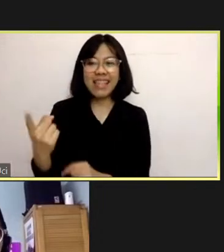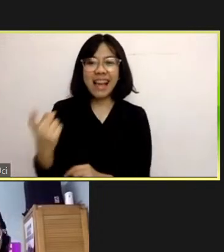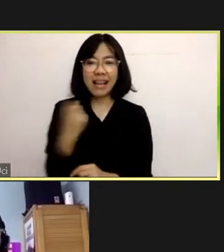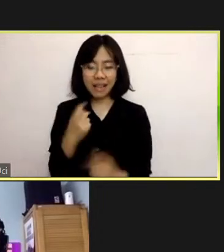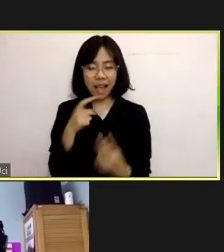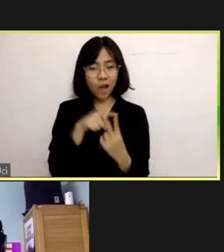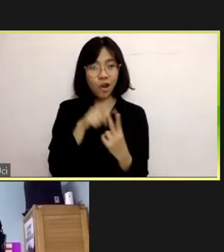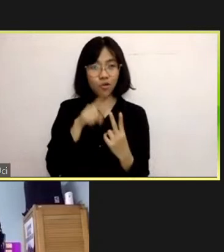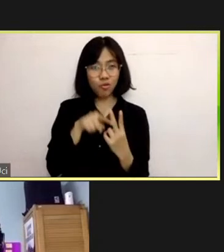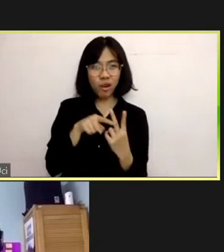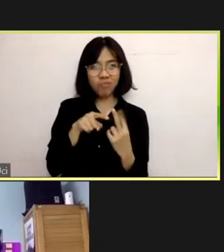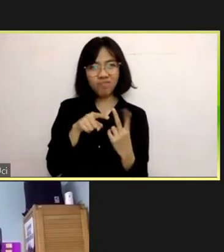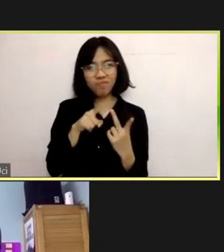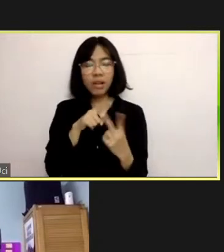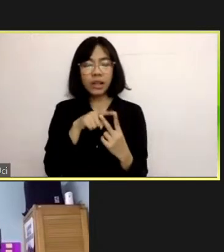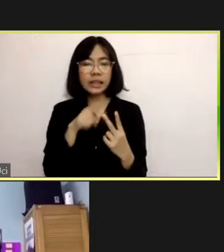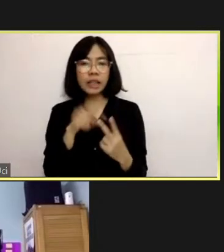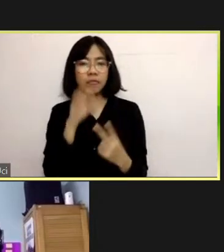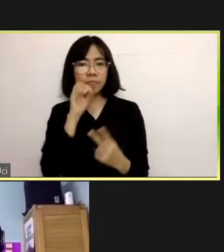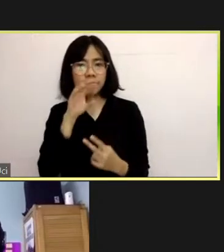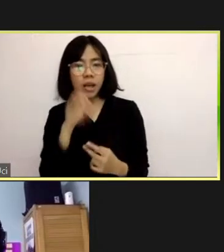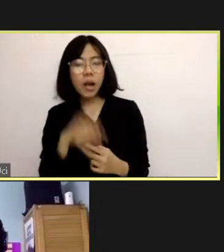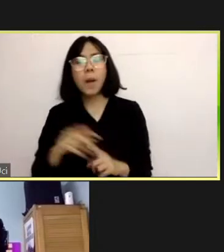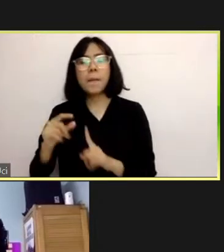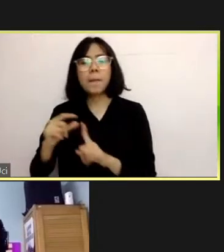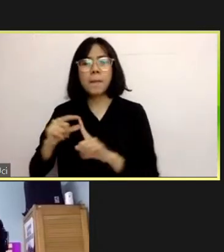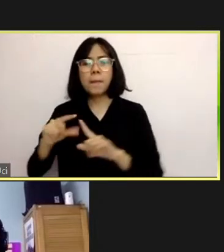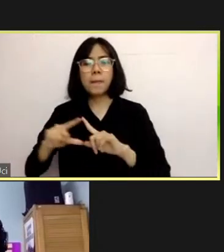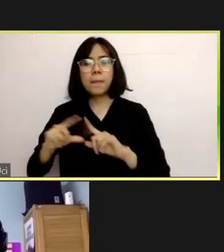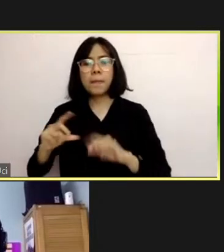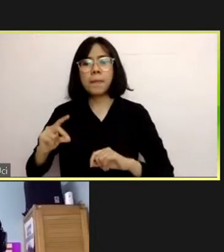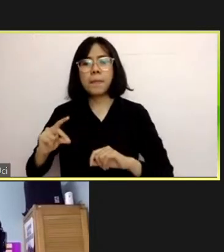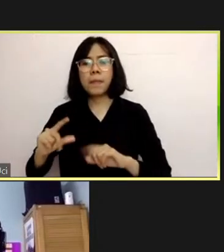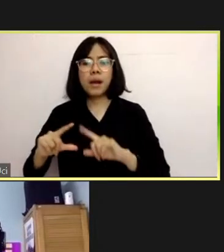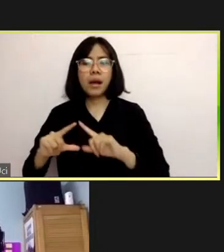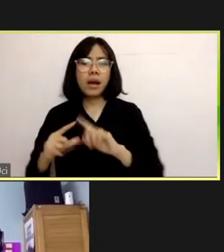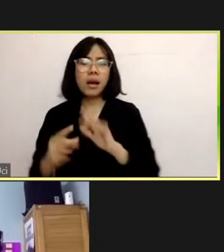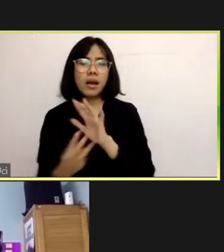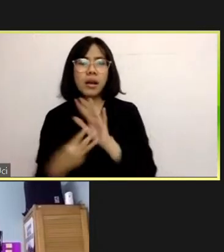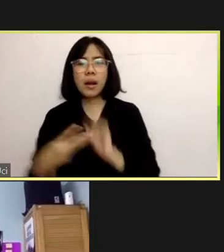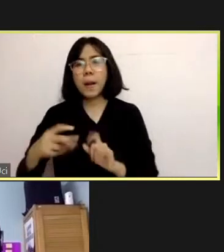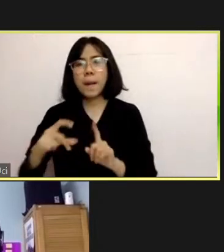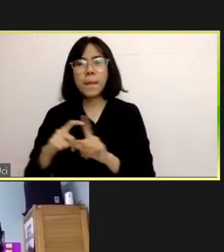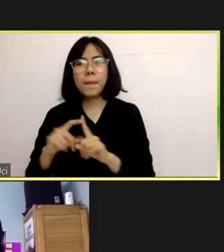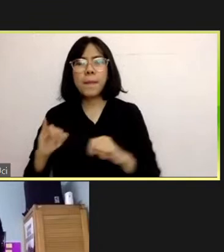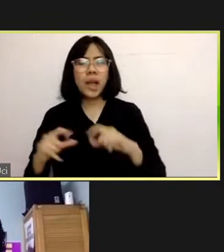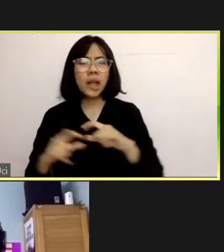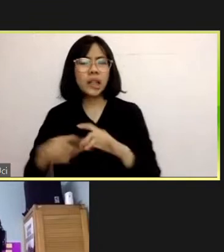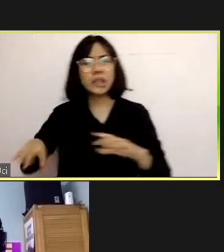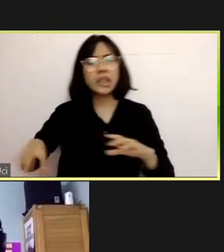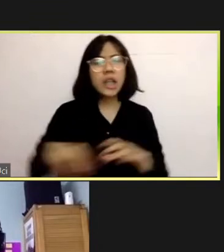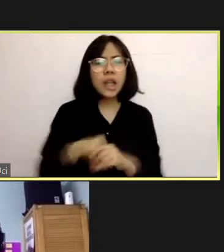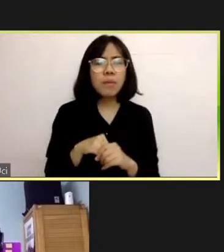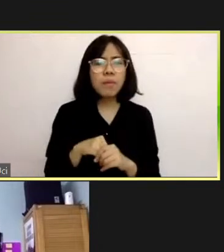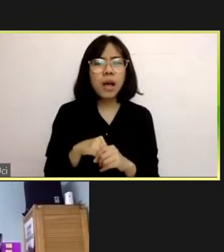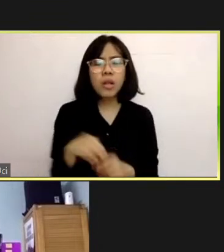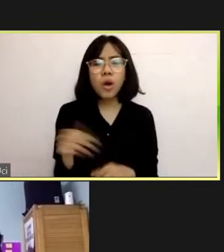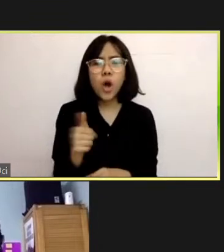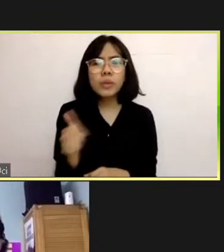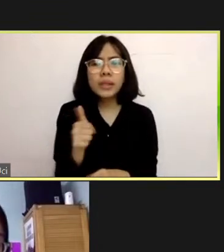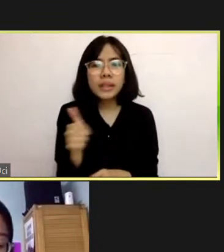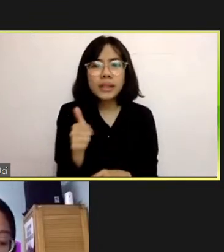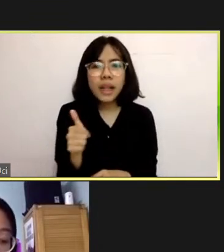Dari keterlibatan paramedis jalanan itu sendiri dalam aksi-aksi atas respon